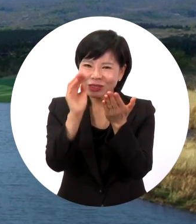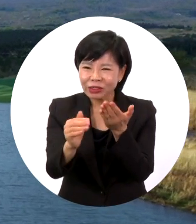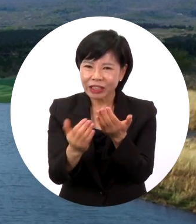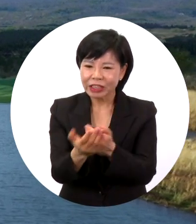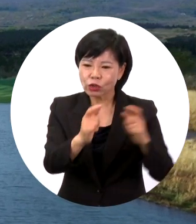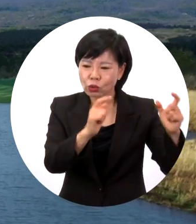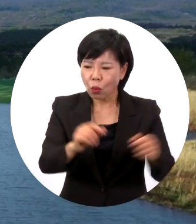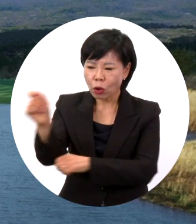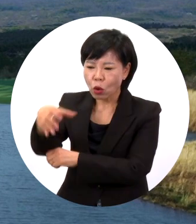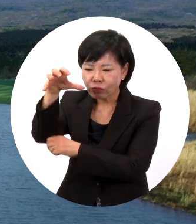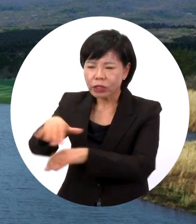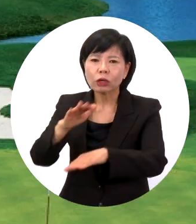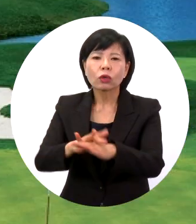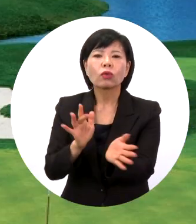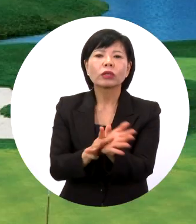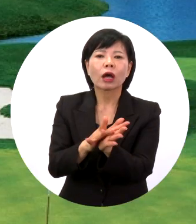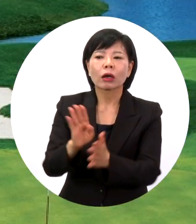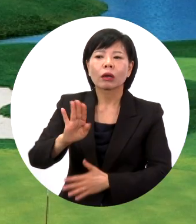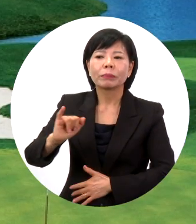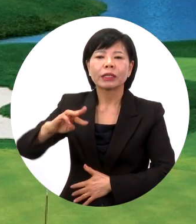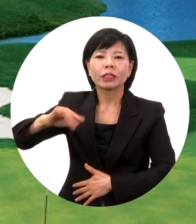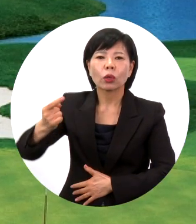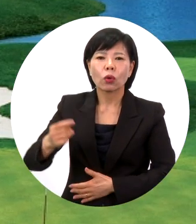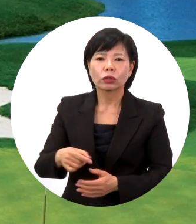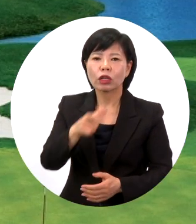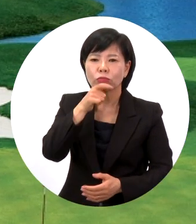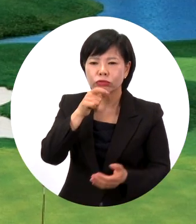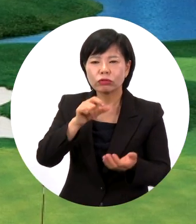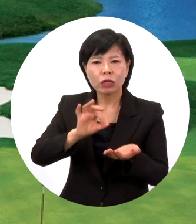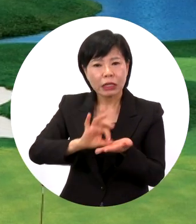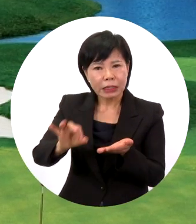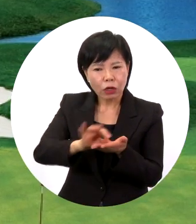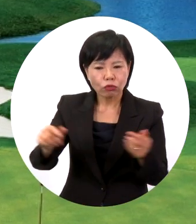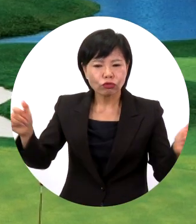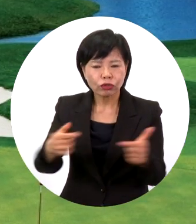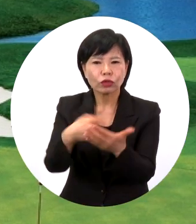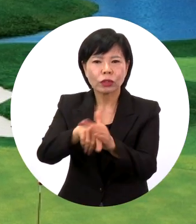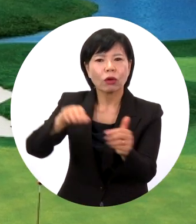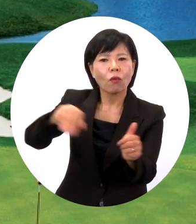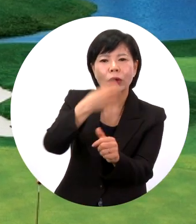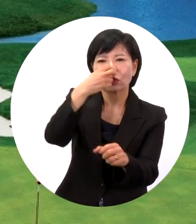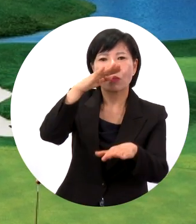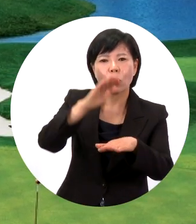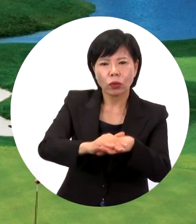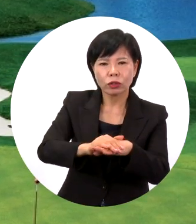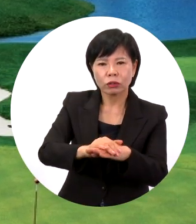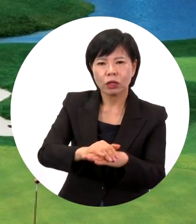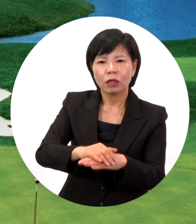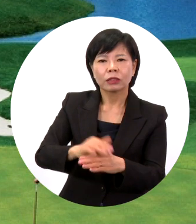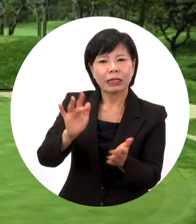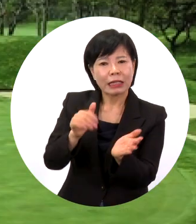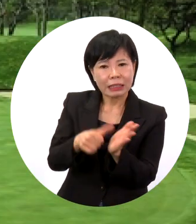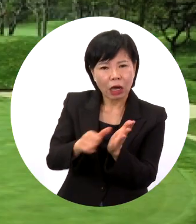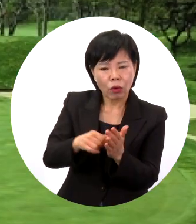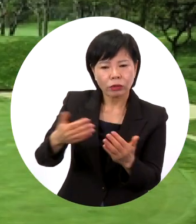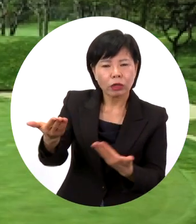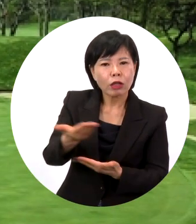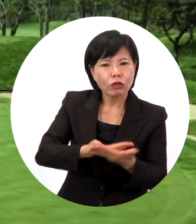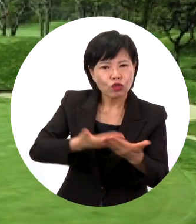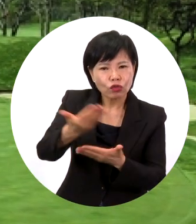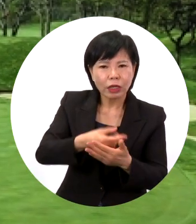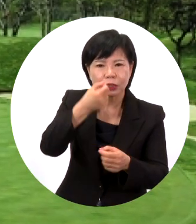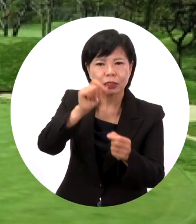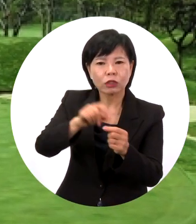제주도와 골프장은 농약, 화학비료, 지하수 사용 최소화 등 환경보전, 자원순환 효율성 증대,